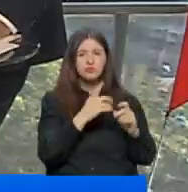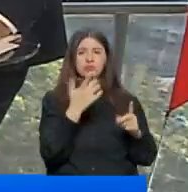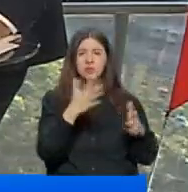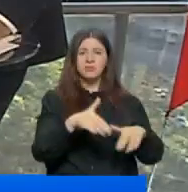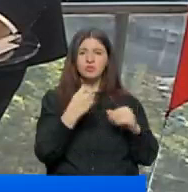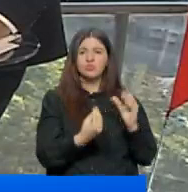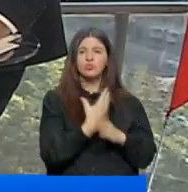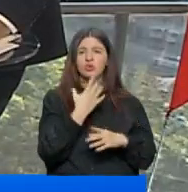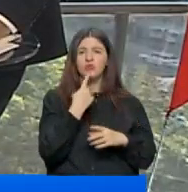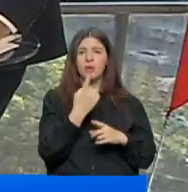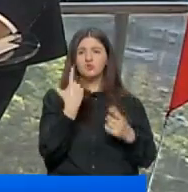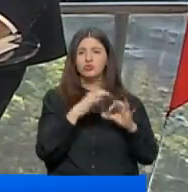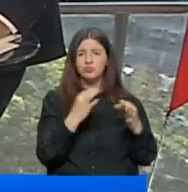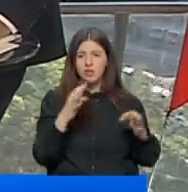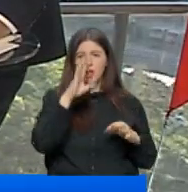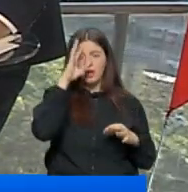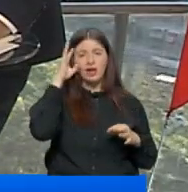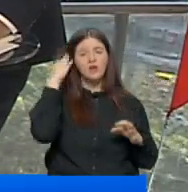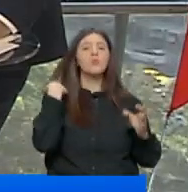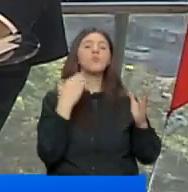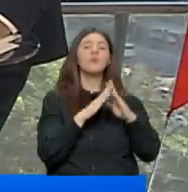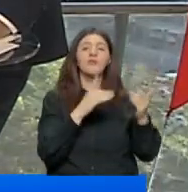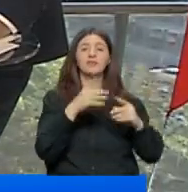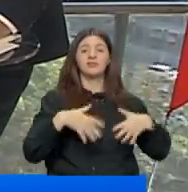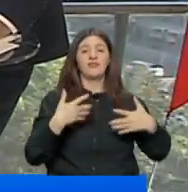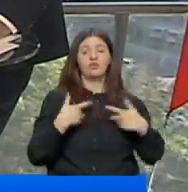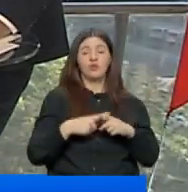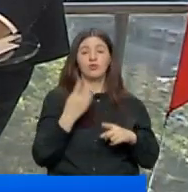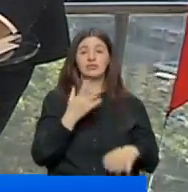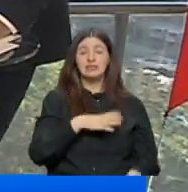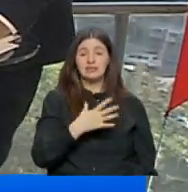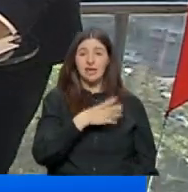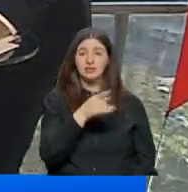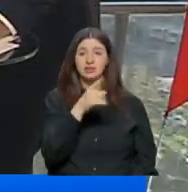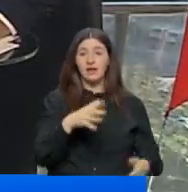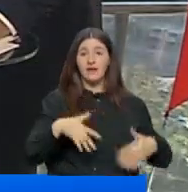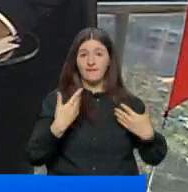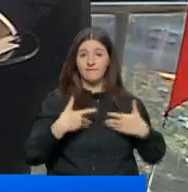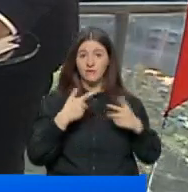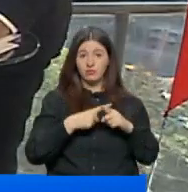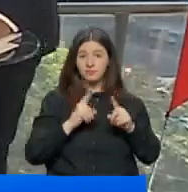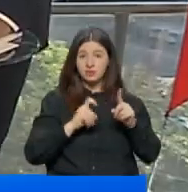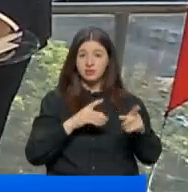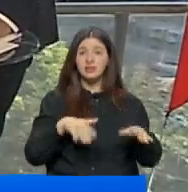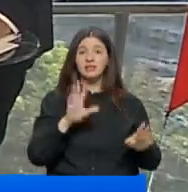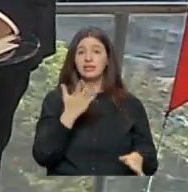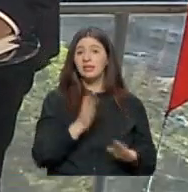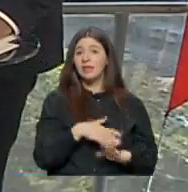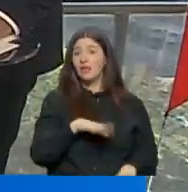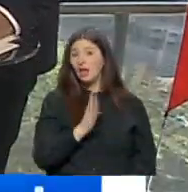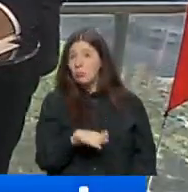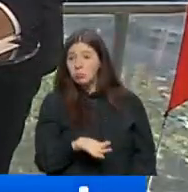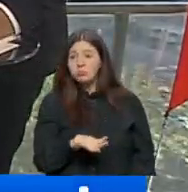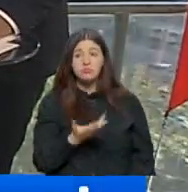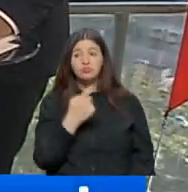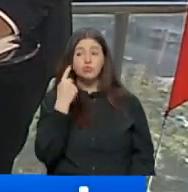mecliste kurulan bir cümleydi. Muhalefetin de bu sevince ortak olmasını isterdik. Siz sevince ortak mısınız? Değilseniz neden değilsiniz?